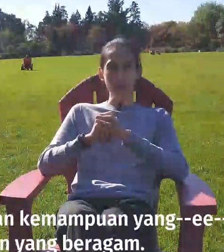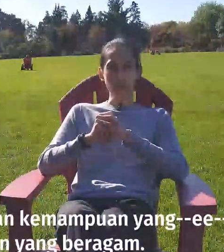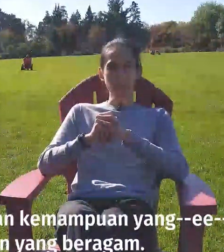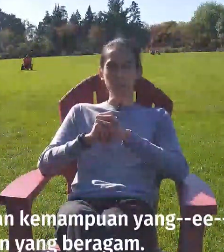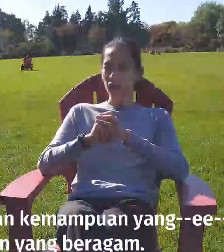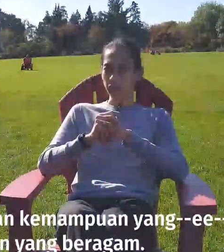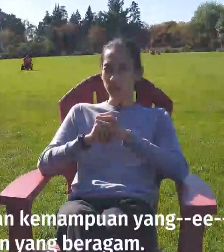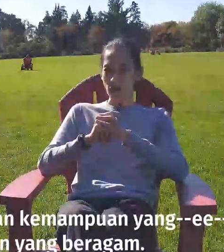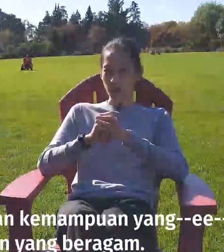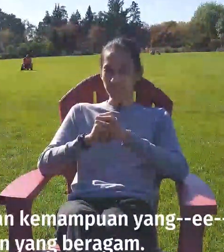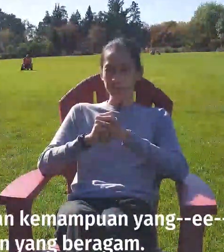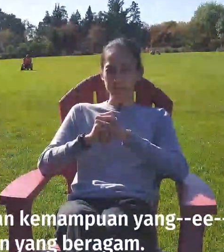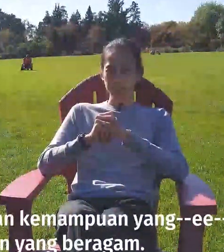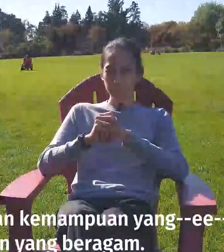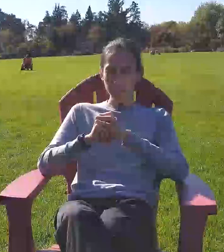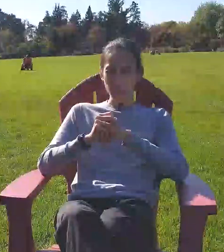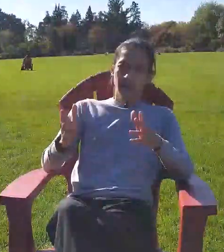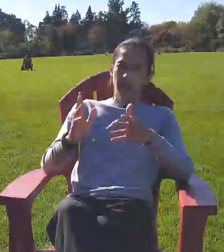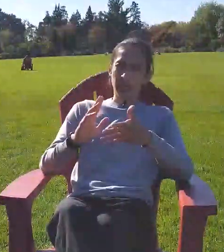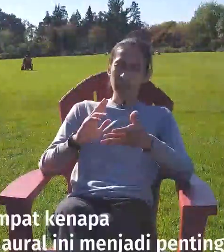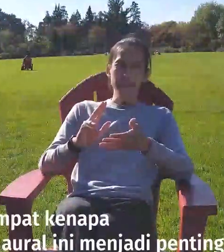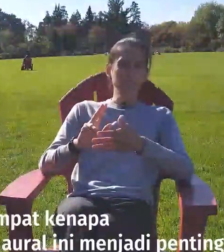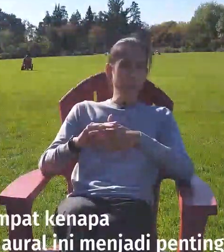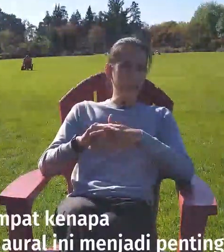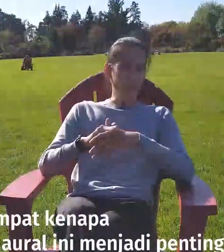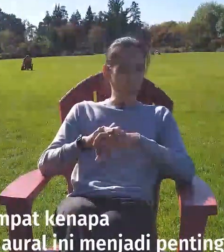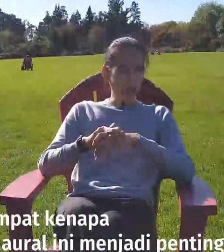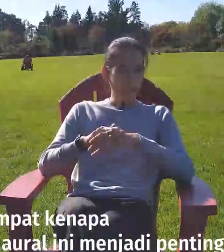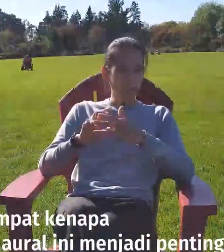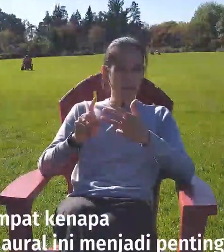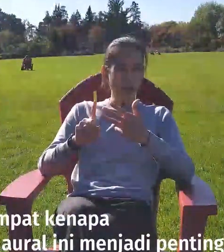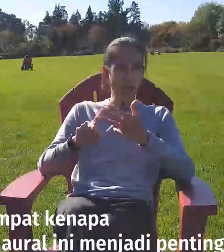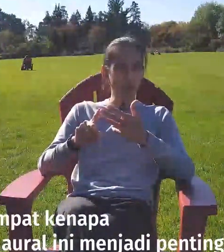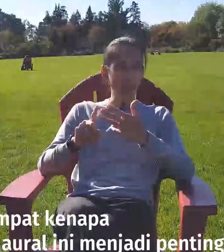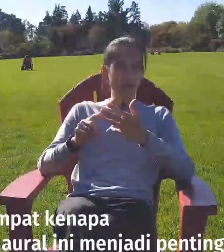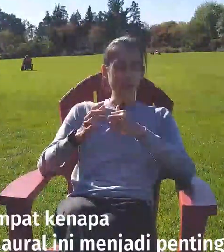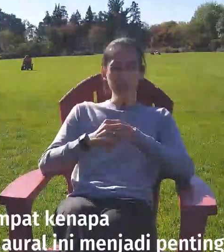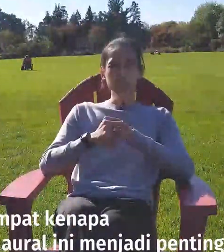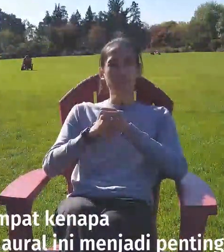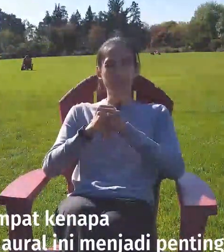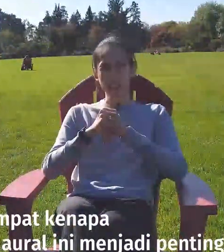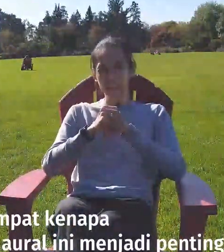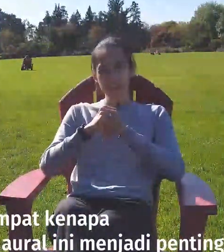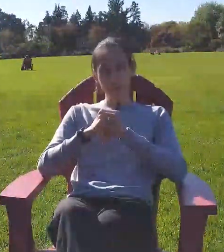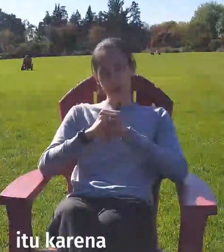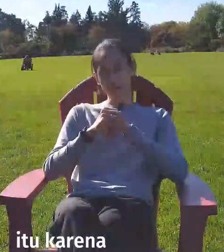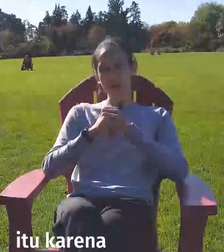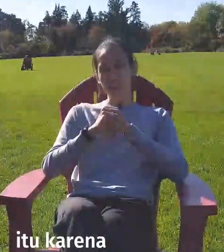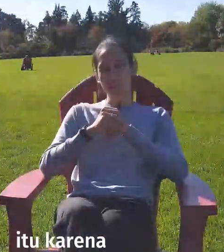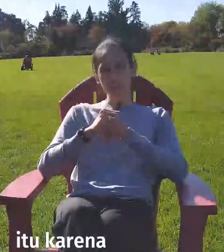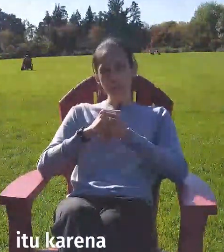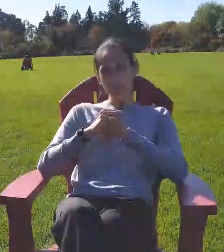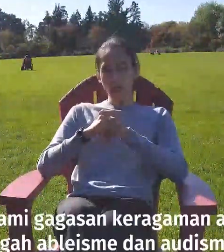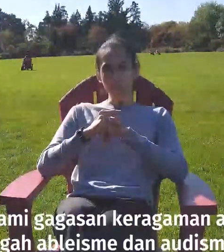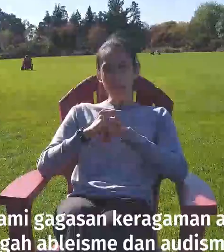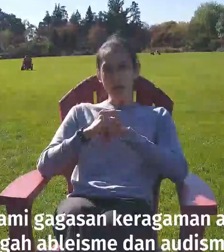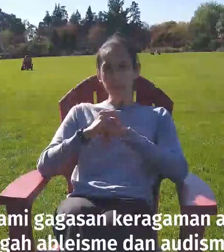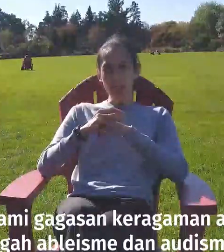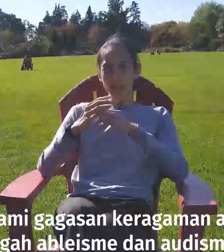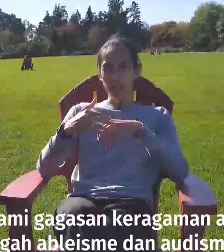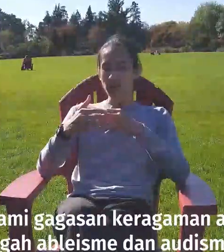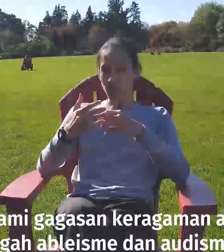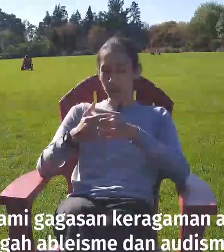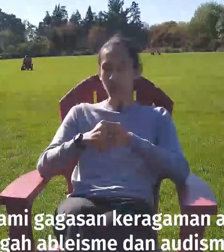yang e pendengaran yang beragam alasan keempat Kenapa keragaman aural ini menjadi penting itu karena dengan